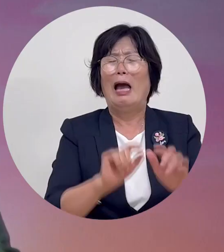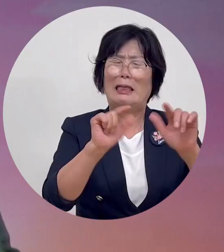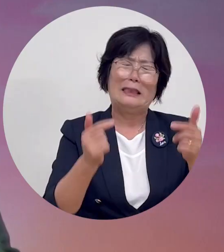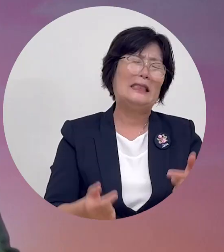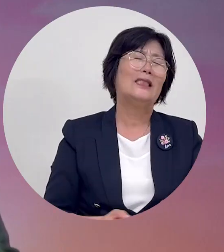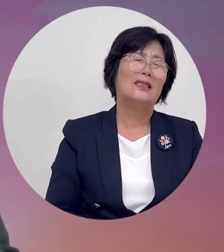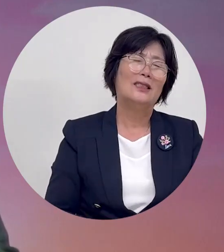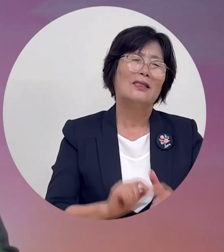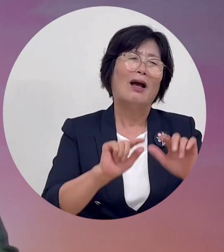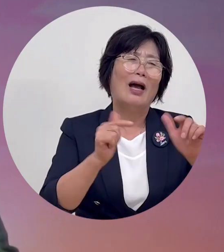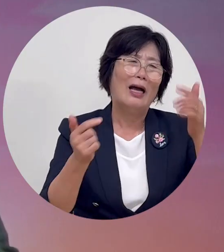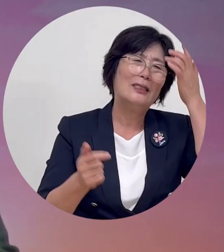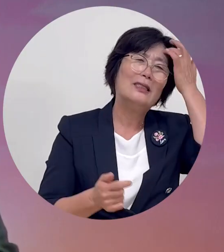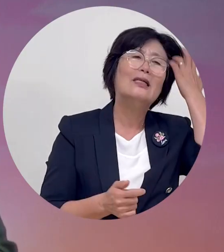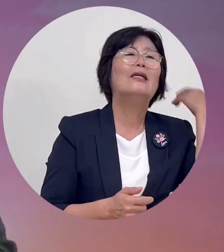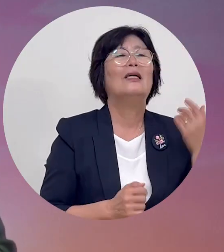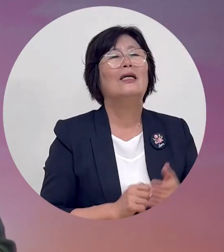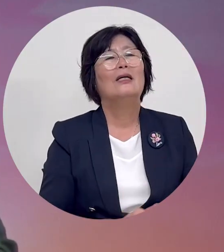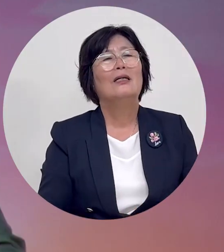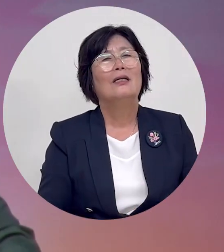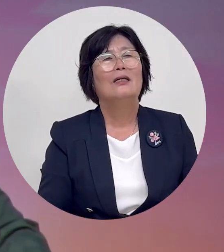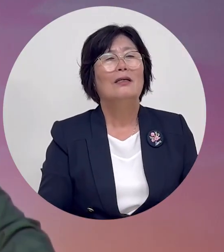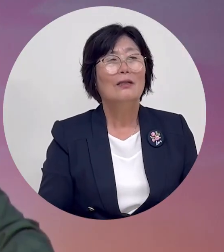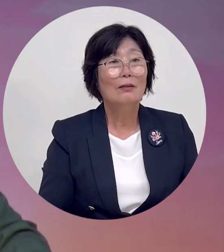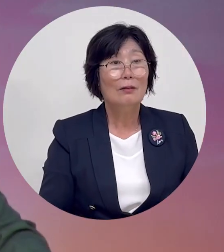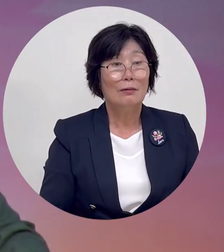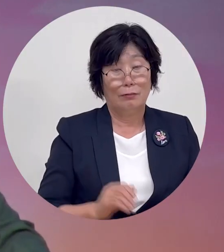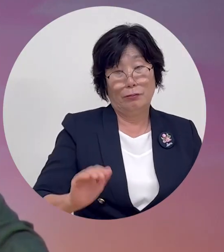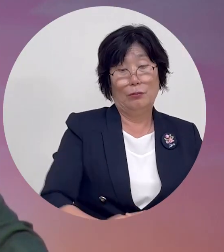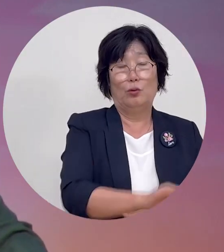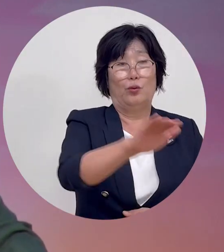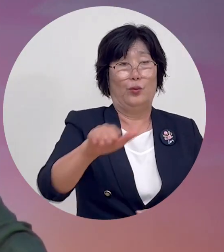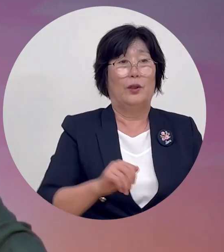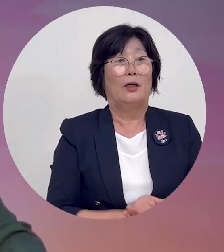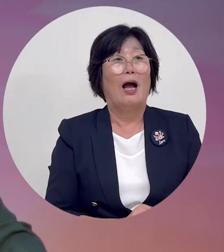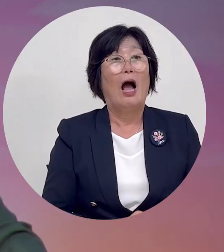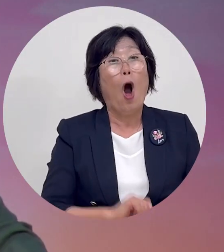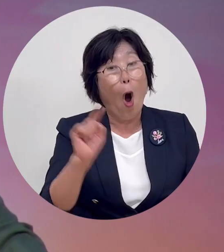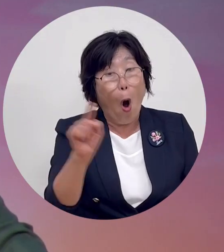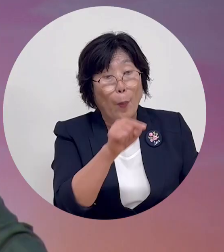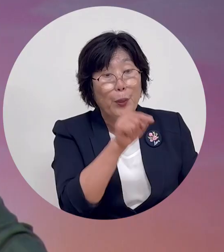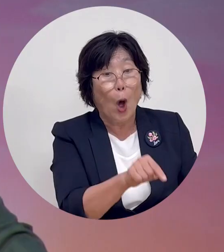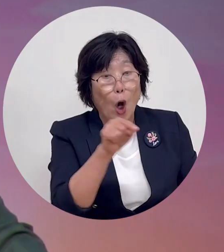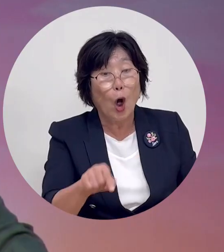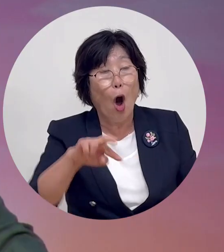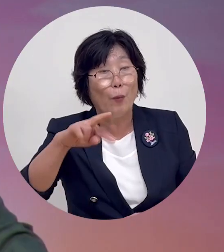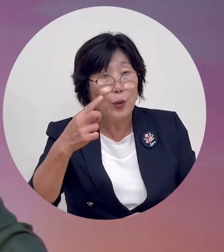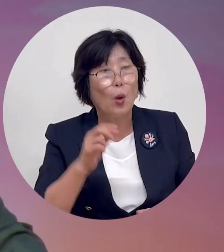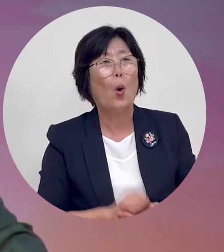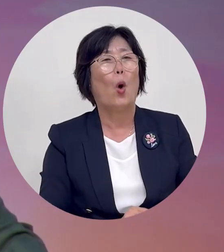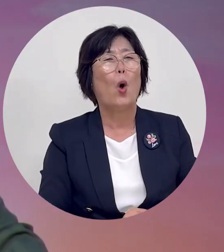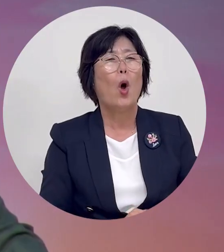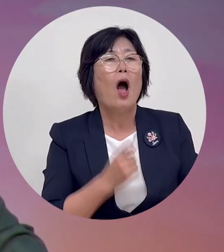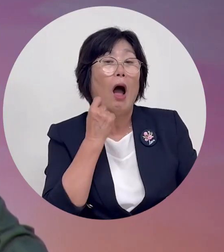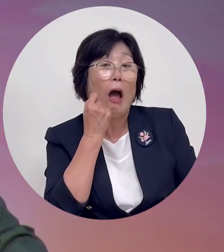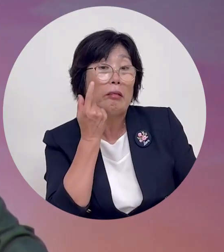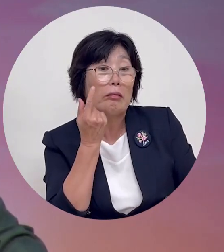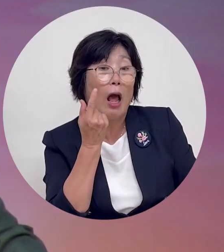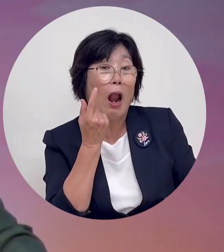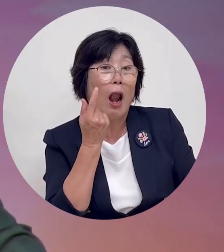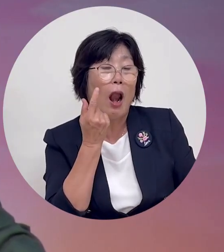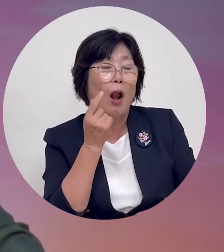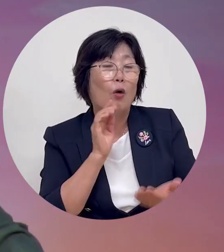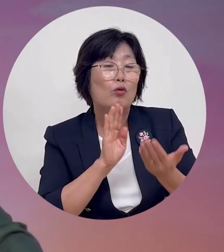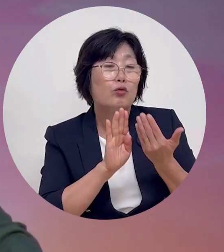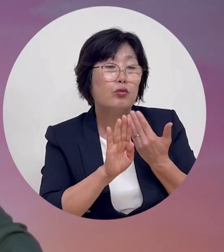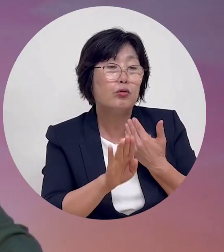근데 여러분 우리가 어떤 것도 한 달만 지나고